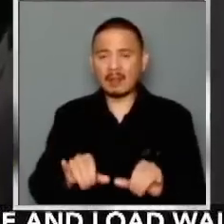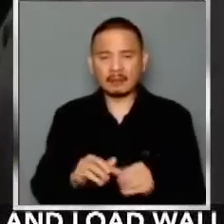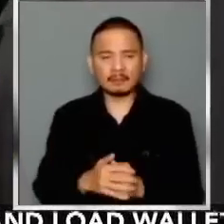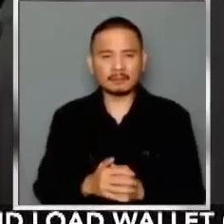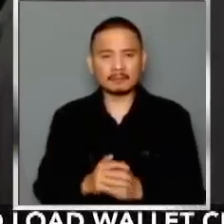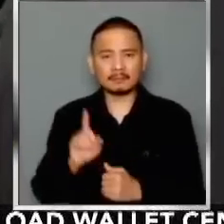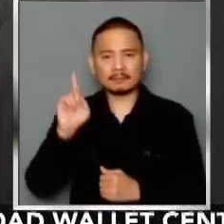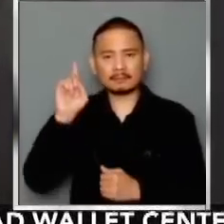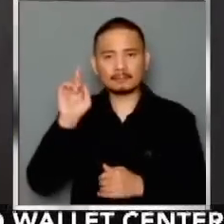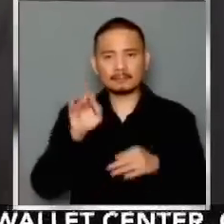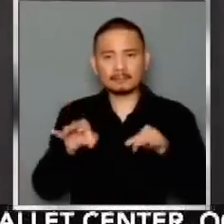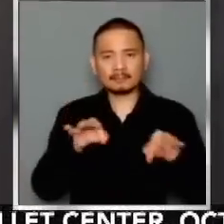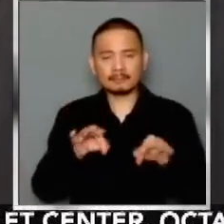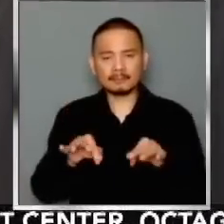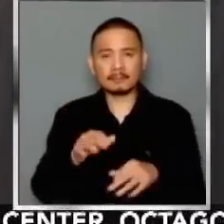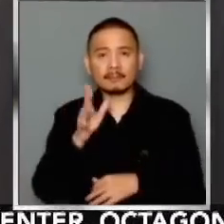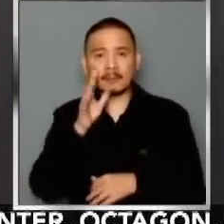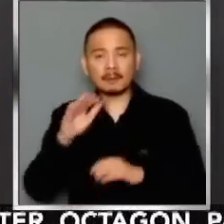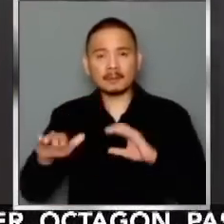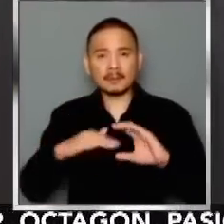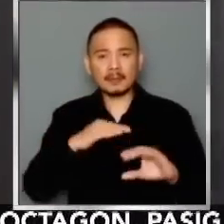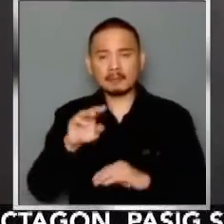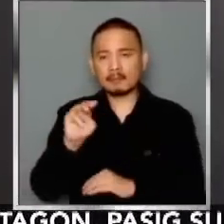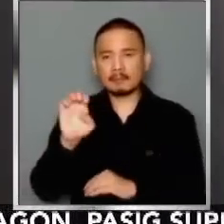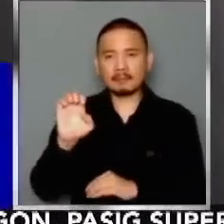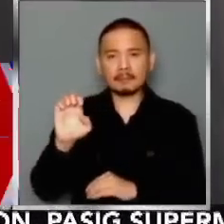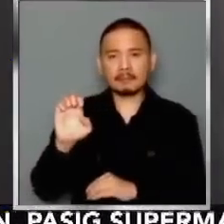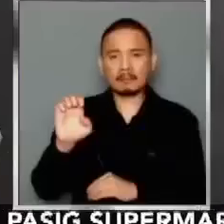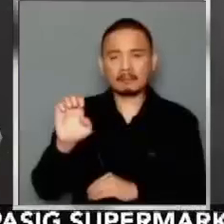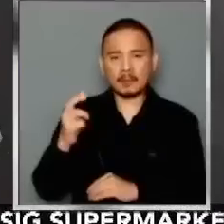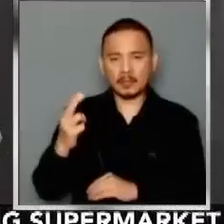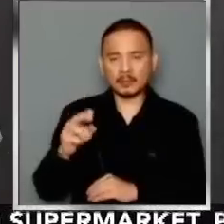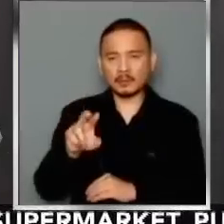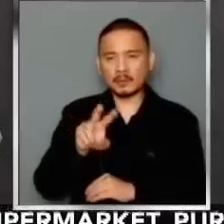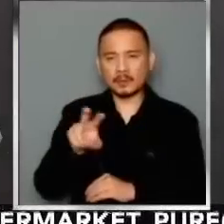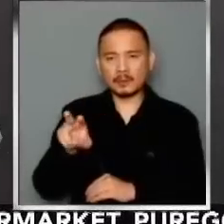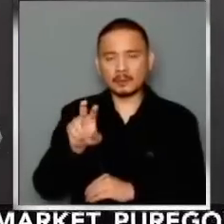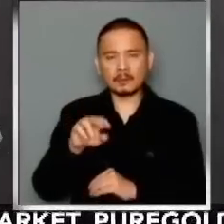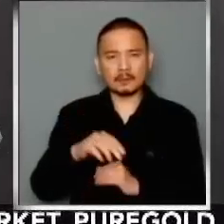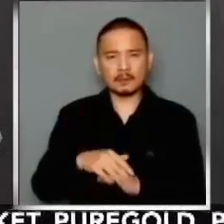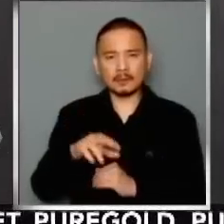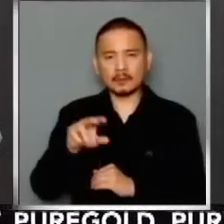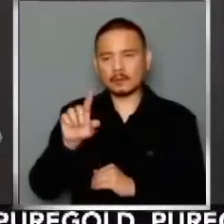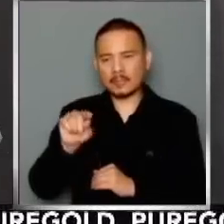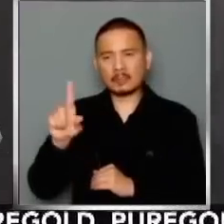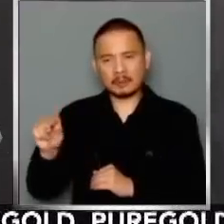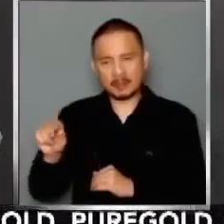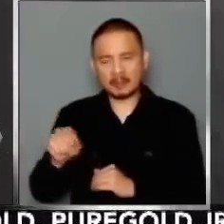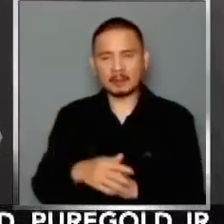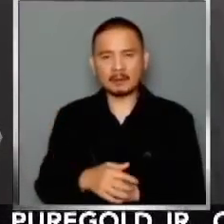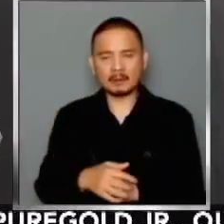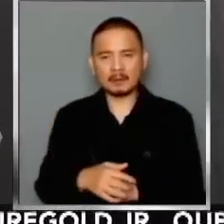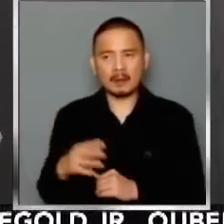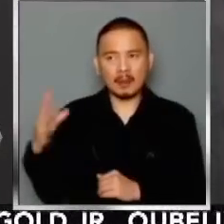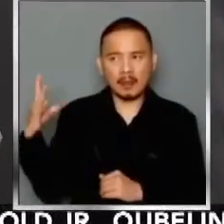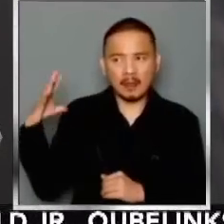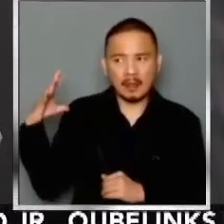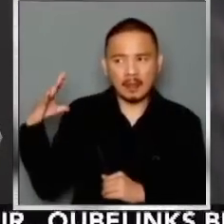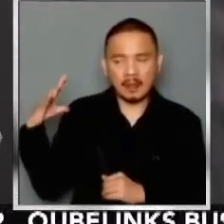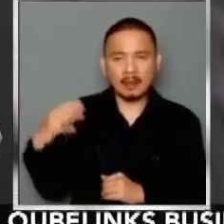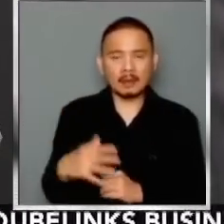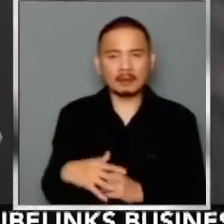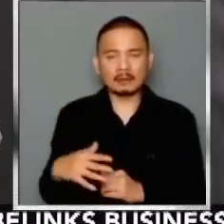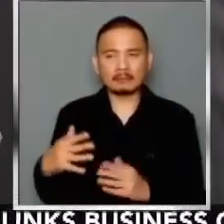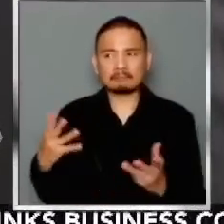24 2022 po tapos tapos yun po Hanggang Sa umuwi na po yung mama ko 2